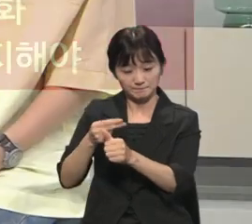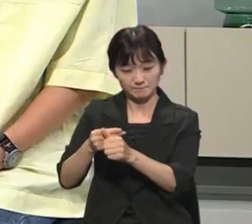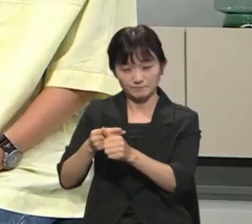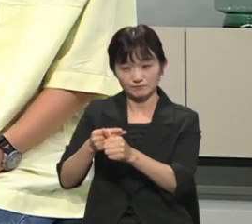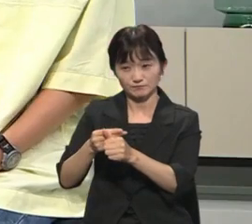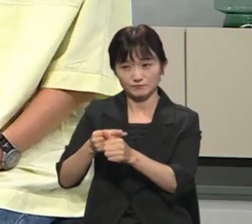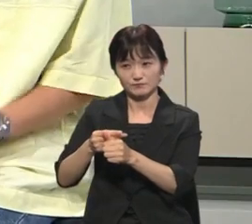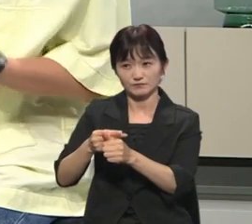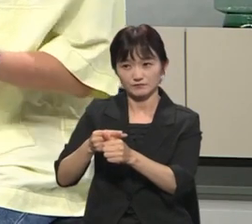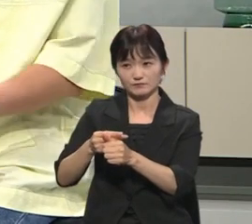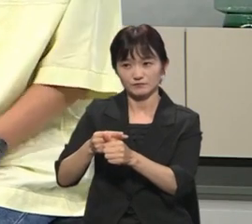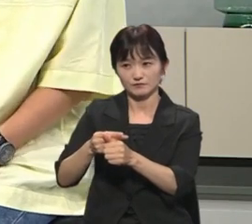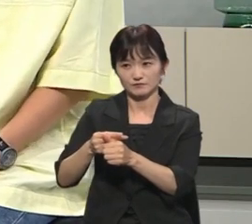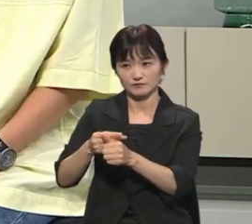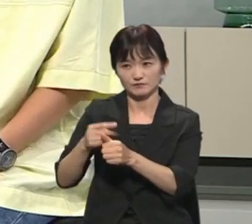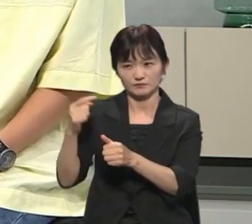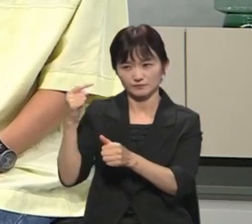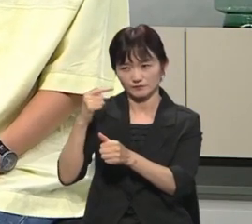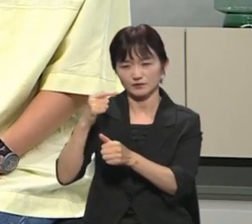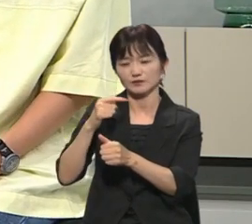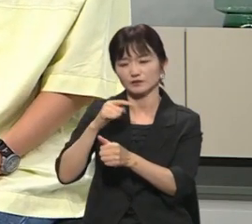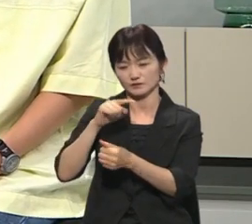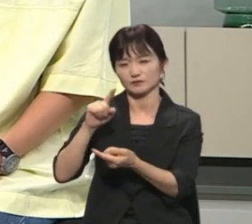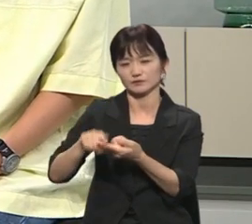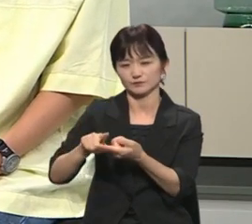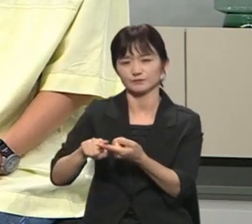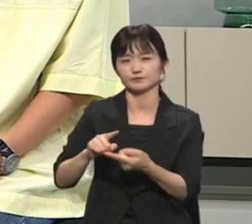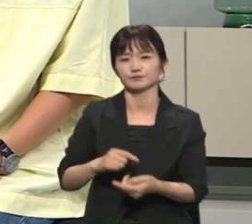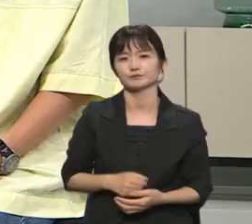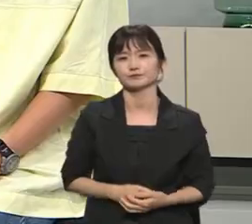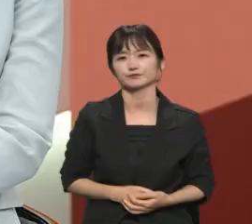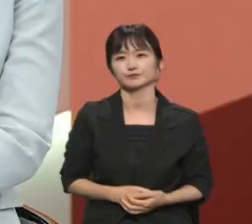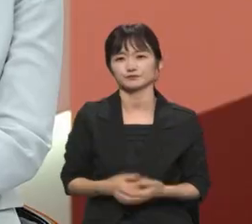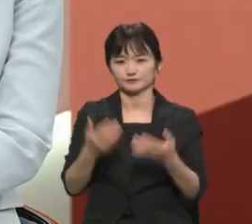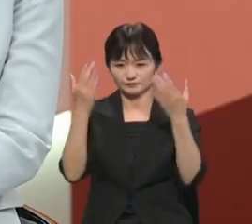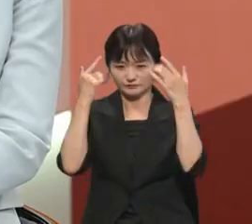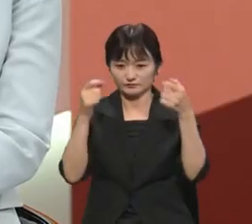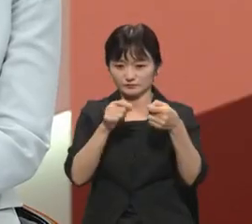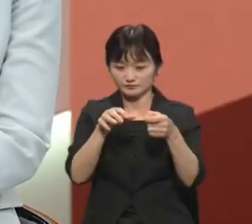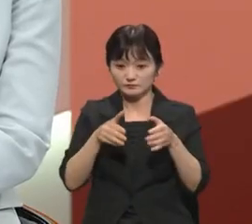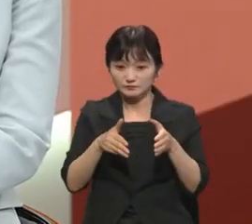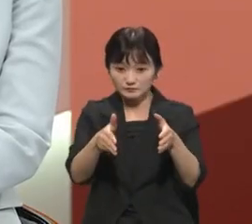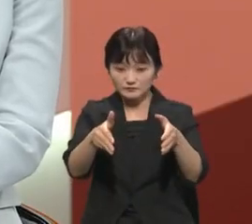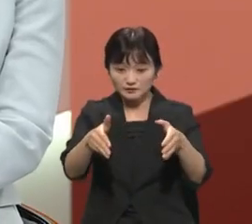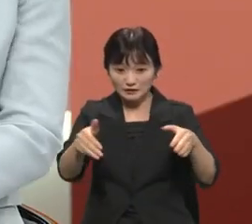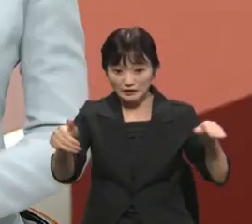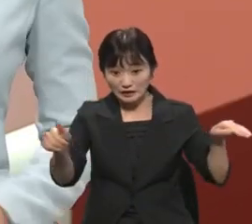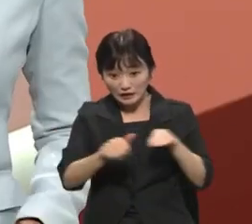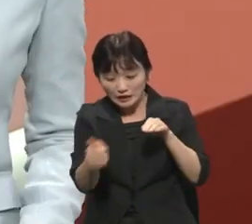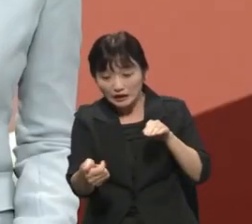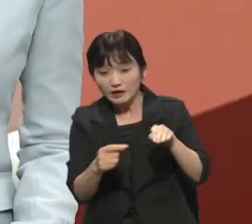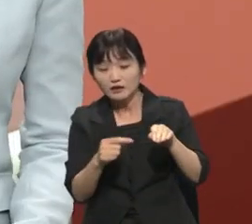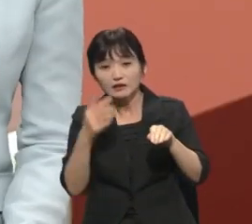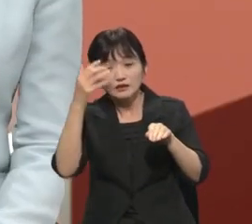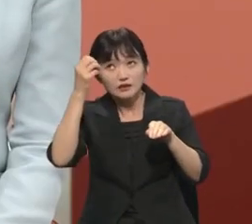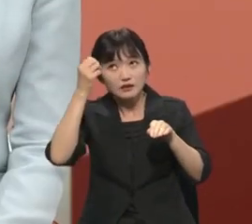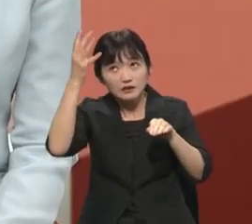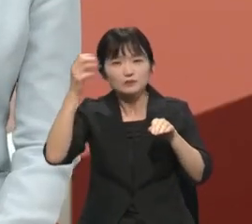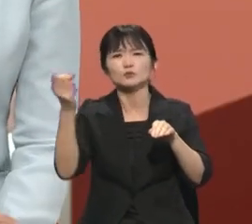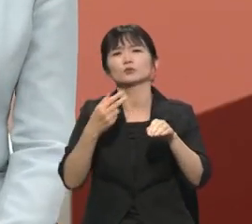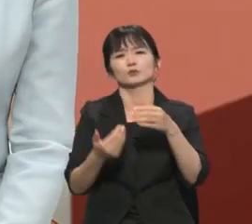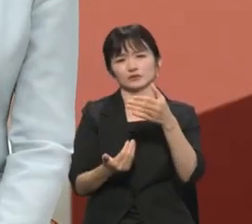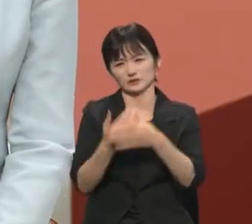이렇게 판판이 팽팽히 맞서고 있습니다 근데 이제 스쿨존에서 사고가 우리가 잊을만하면 계속 발생을 하잖아요 정말